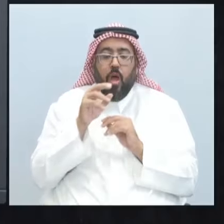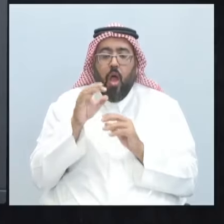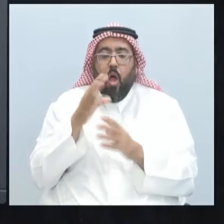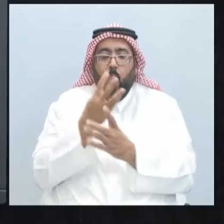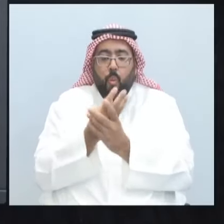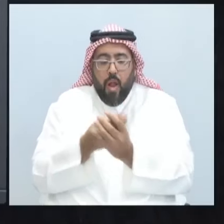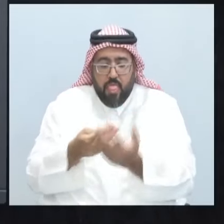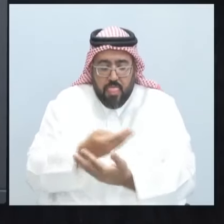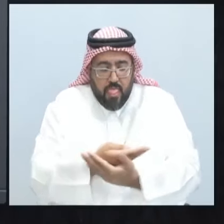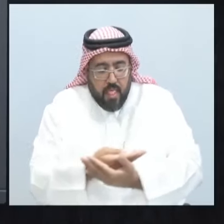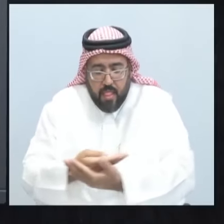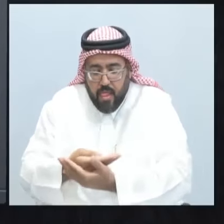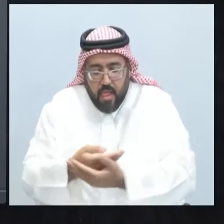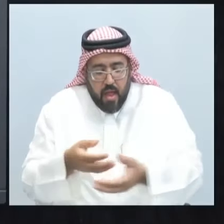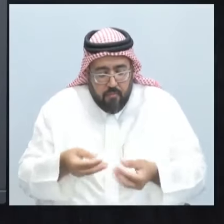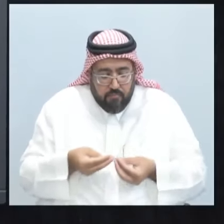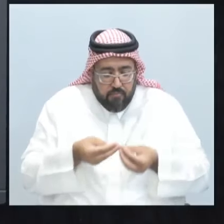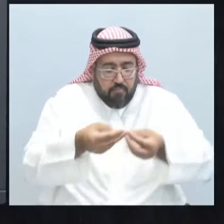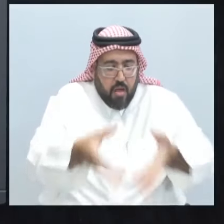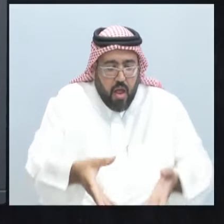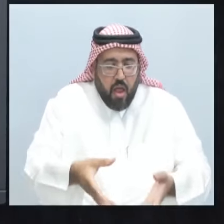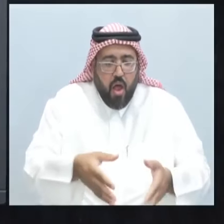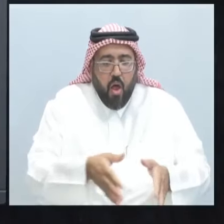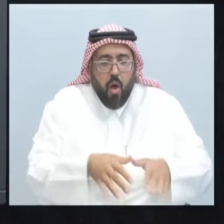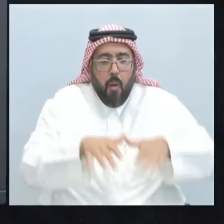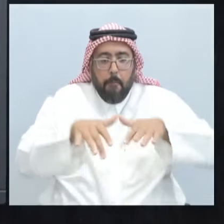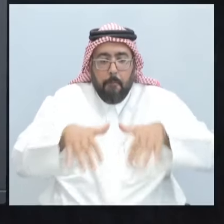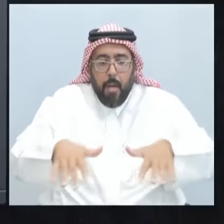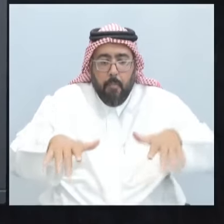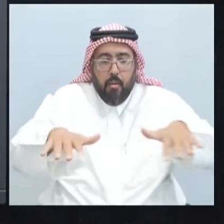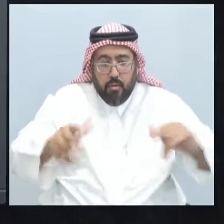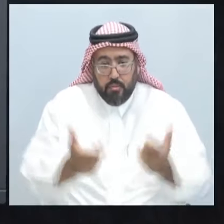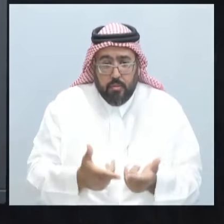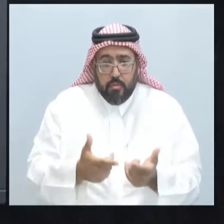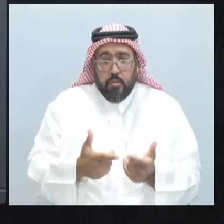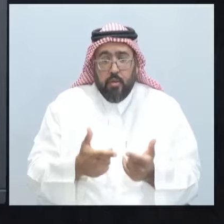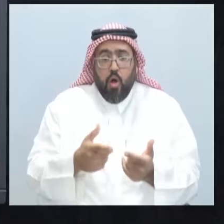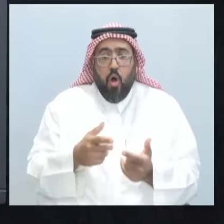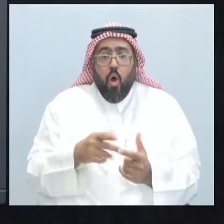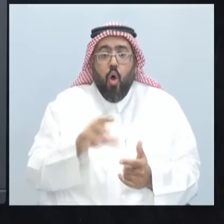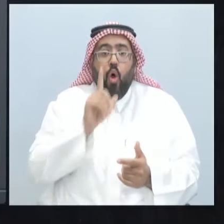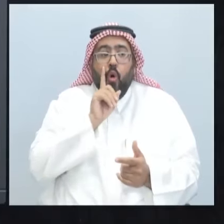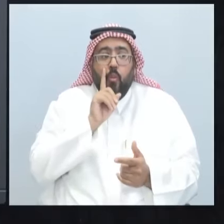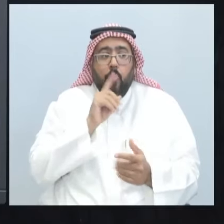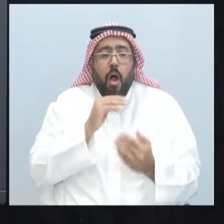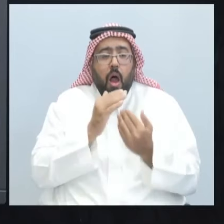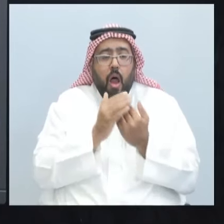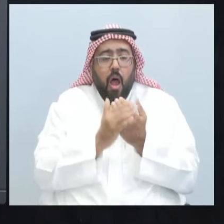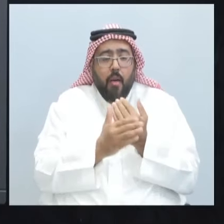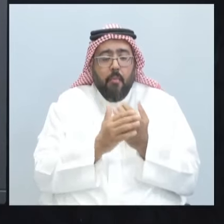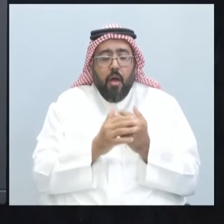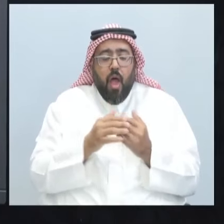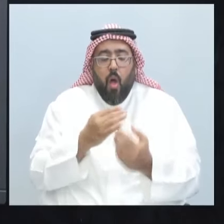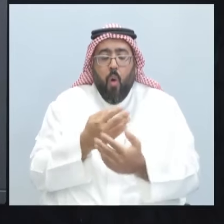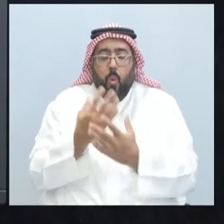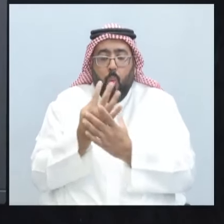ولدها في البحر هل هذا يعقل هذه الام الحانيه العطوف تضع